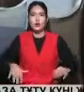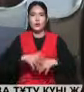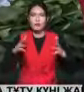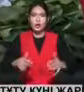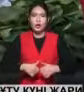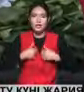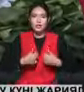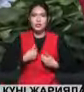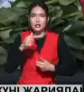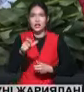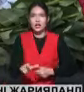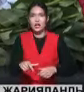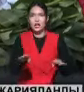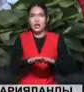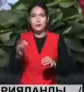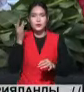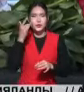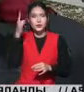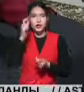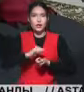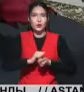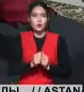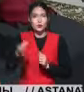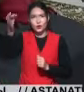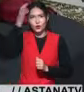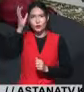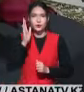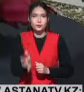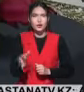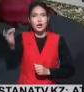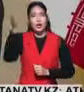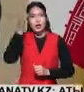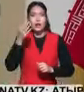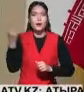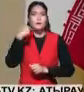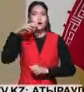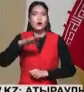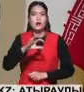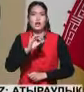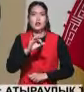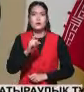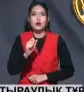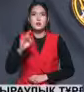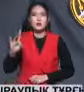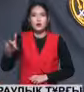еңбек сіңірген қайраткер ретінде әрдайым есте сақтаймыз делінген. Естеріңізге салайық, президент Ибрахим